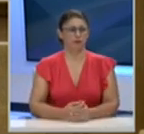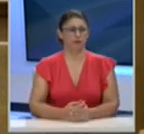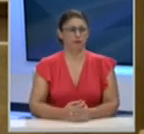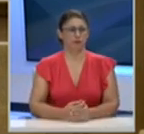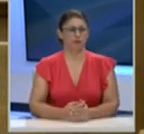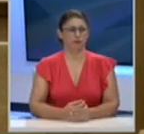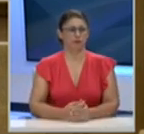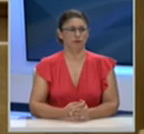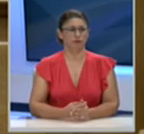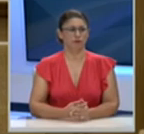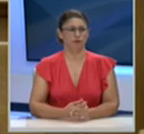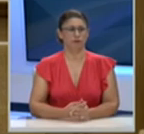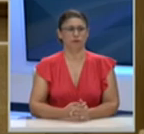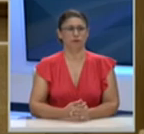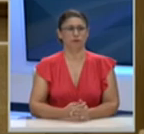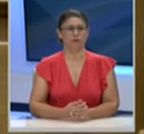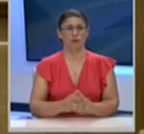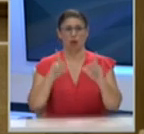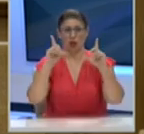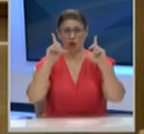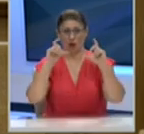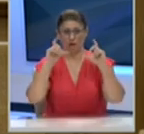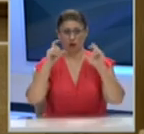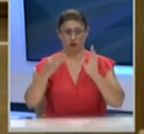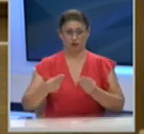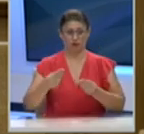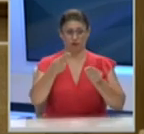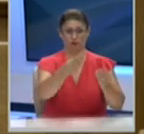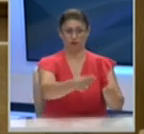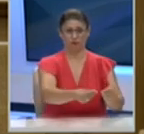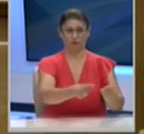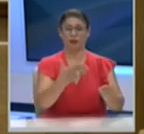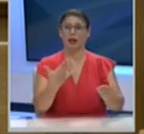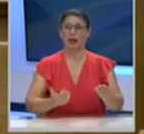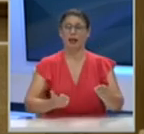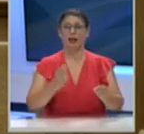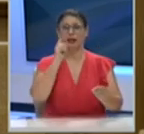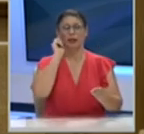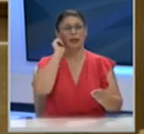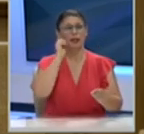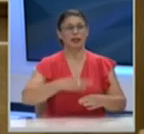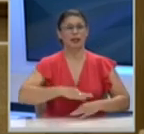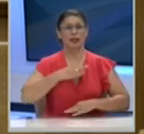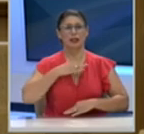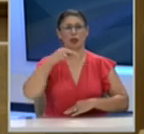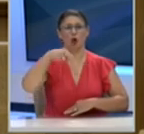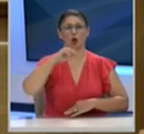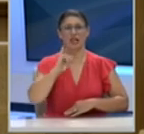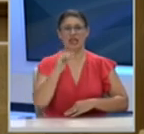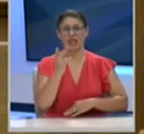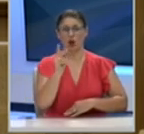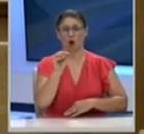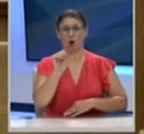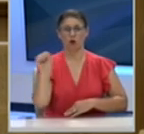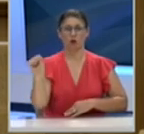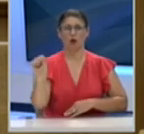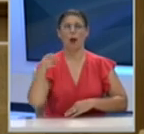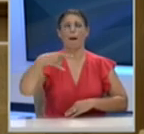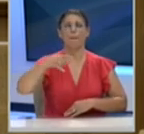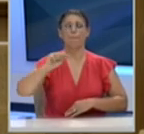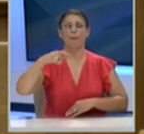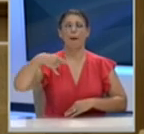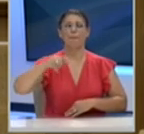Στην φωτογραφία που σας παρέδωσα εικονίζεται και ο κύριος Νίκος Παπαγεωργίου. Είναι ο επιλεγής